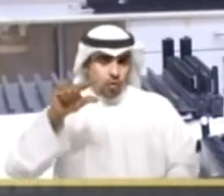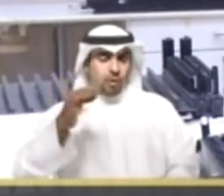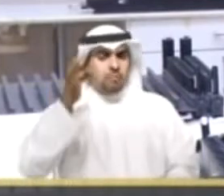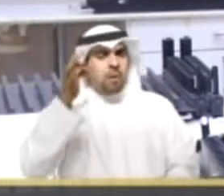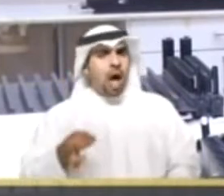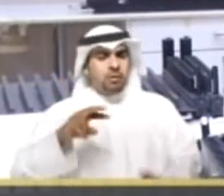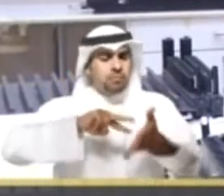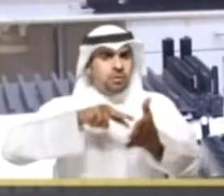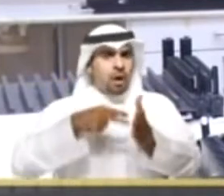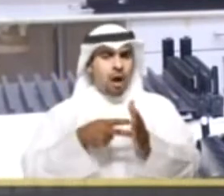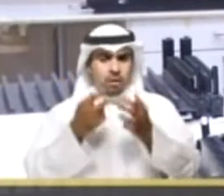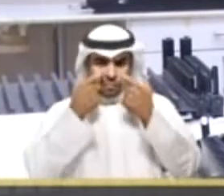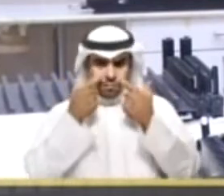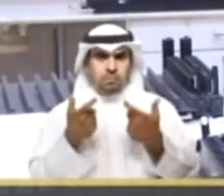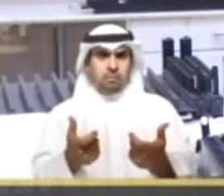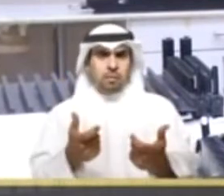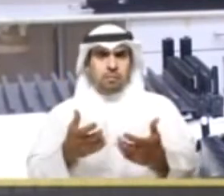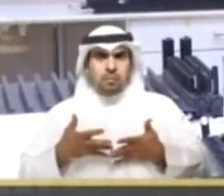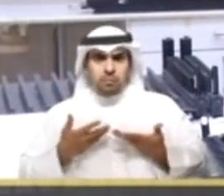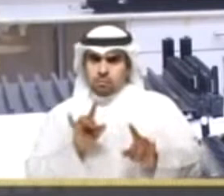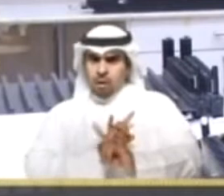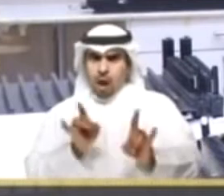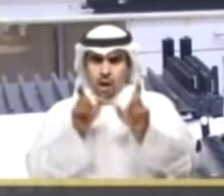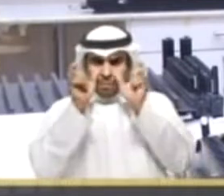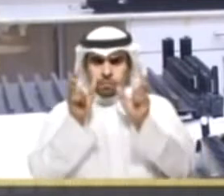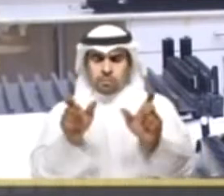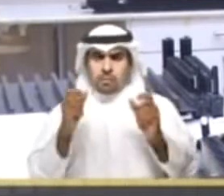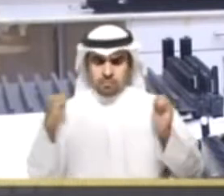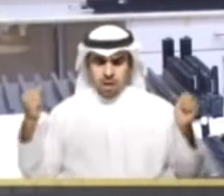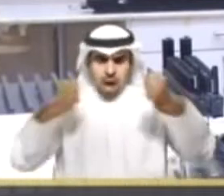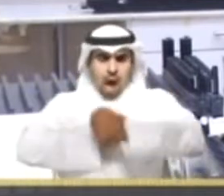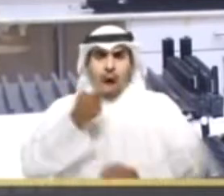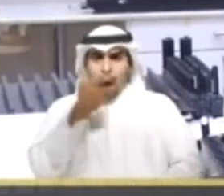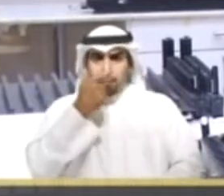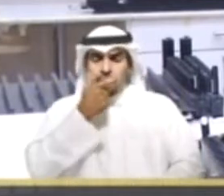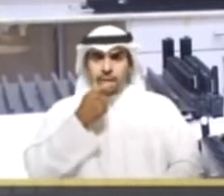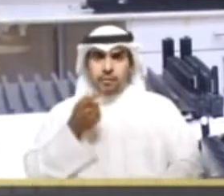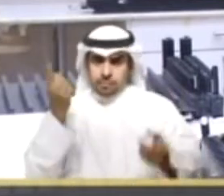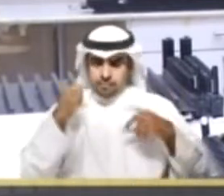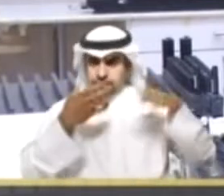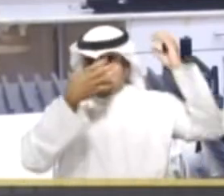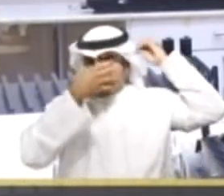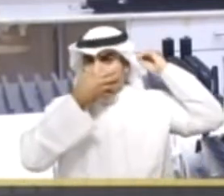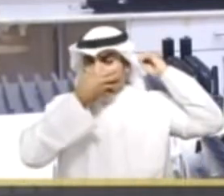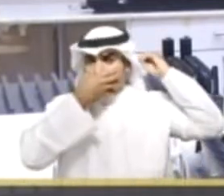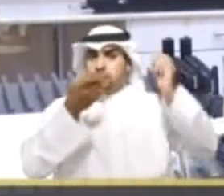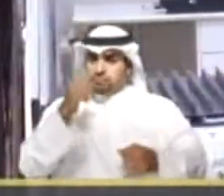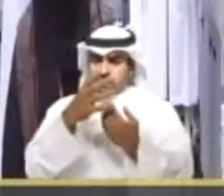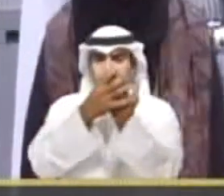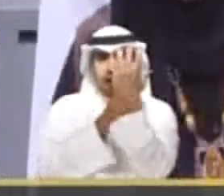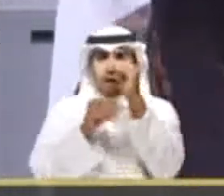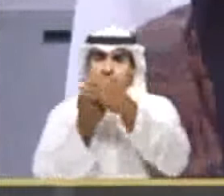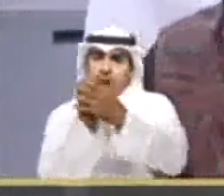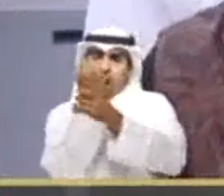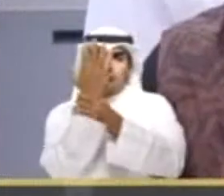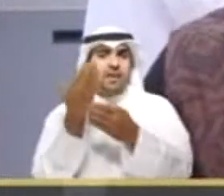مع عينات الإنفلونزا من لبس لاب كوت والماسك والجلوفز لضمان سلامتهم وسلامة